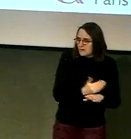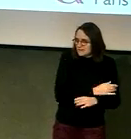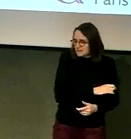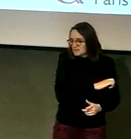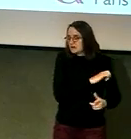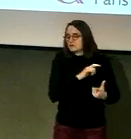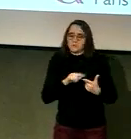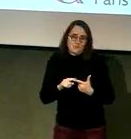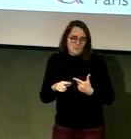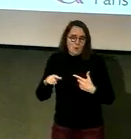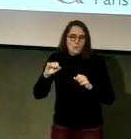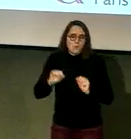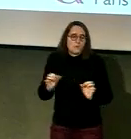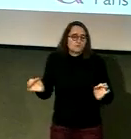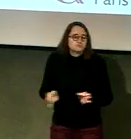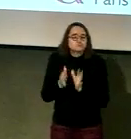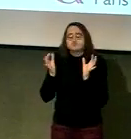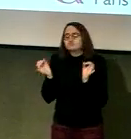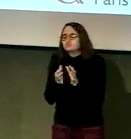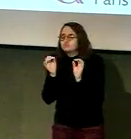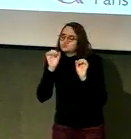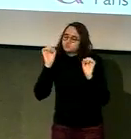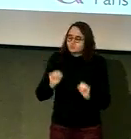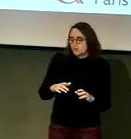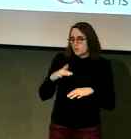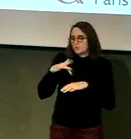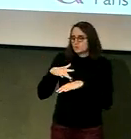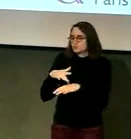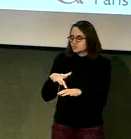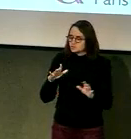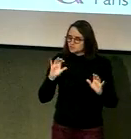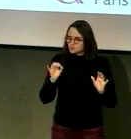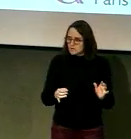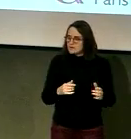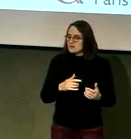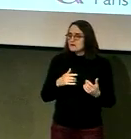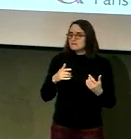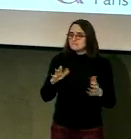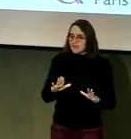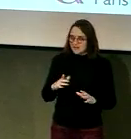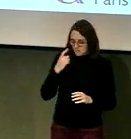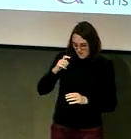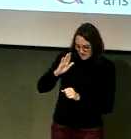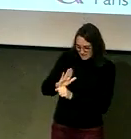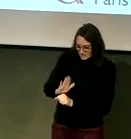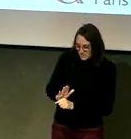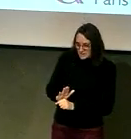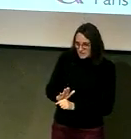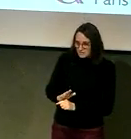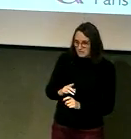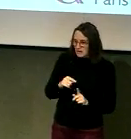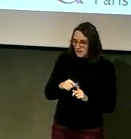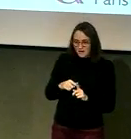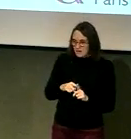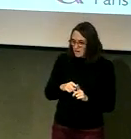s'y permet à faire des petites transgressions au niveau de la consommation. Mais quand on voit les témoignages, en fait, elle consomme parce qu'elle a